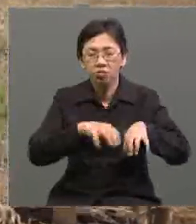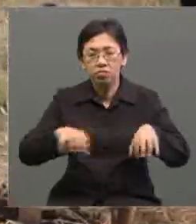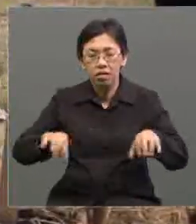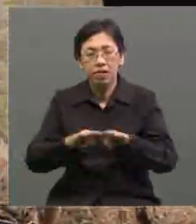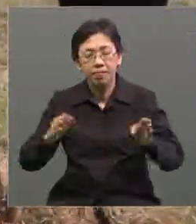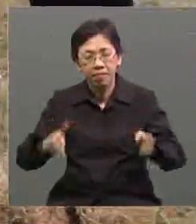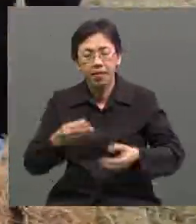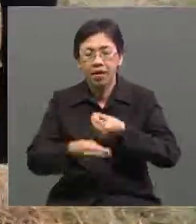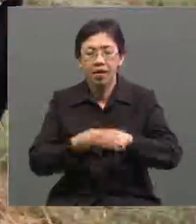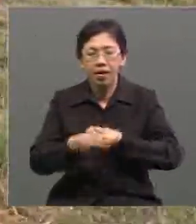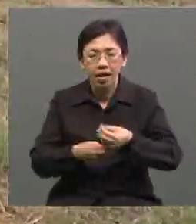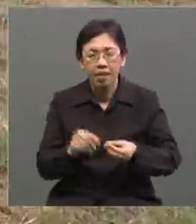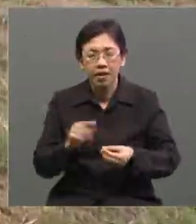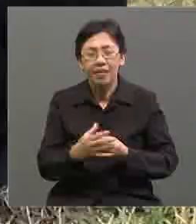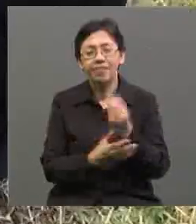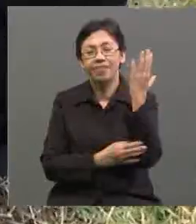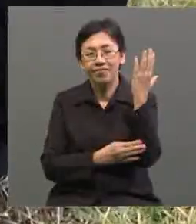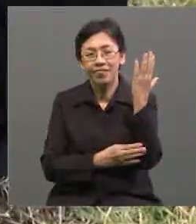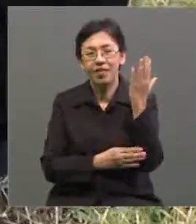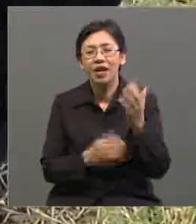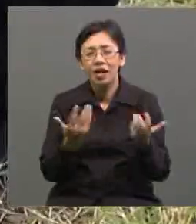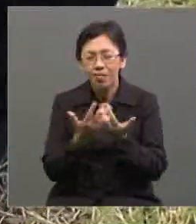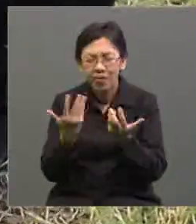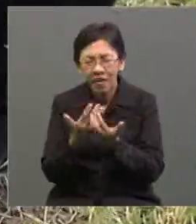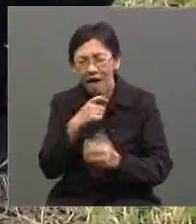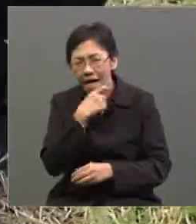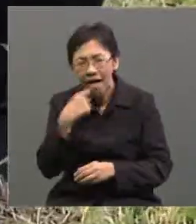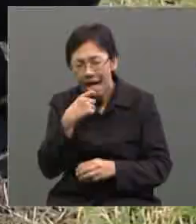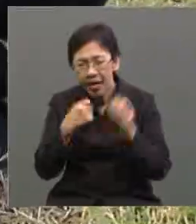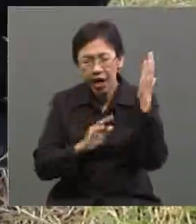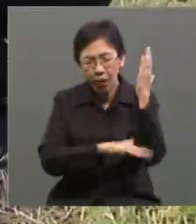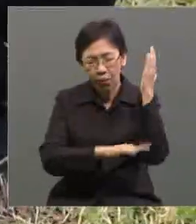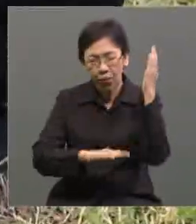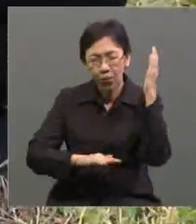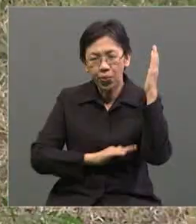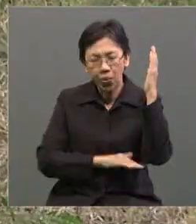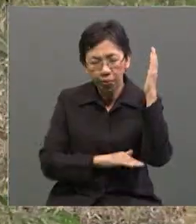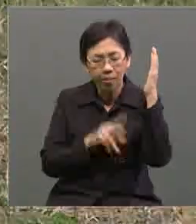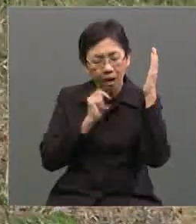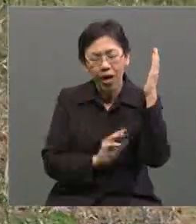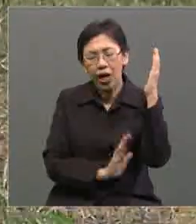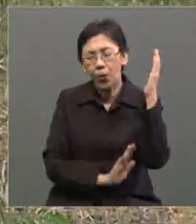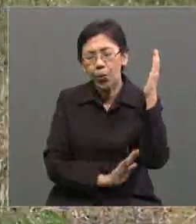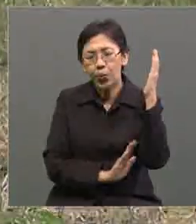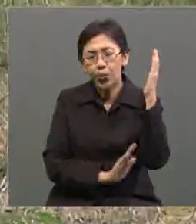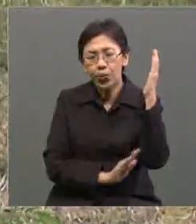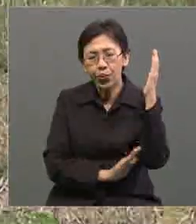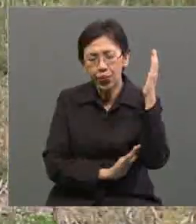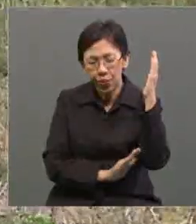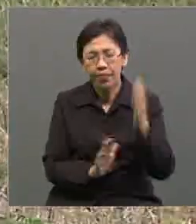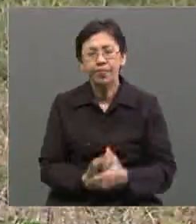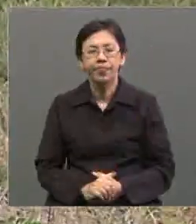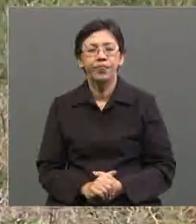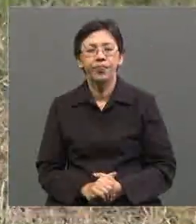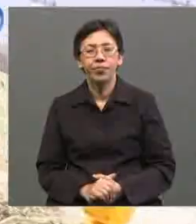ที่ด้วยห่มดินก็เหมือนกับเขาเอาเหมือนฟางเงี้ยฮะมาคลุมดินเอาไว ้รักษาความชุ่มชื้นในดินให้กับต้นไม้นั่นเอง